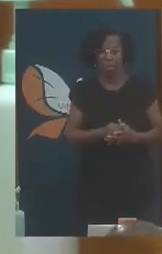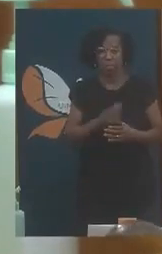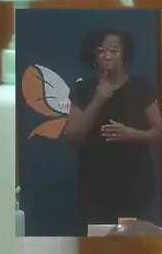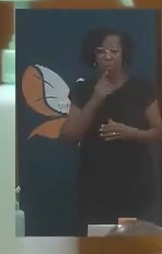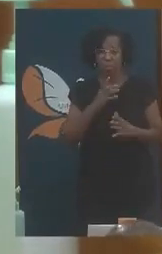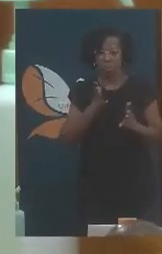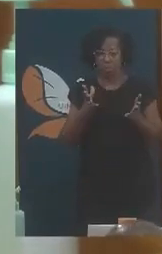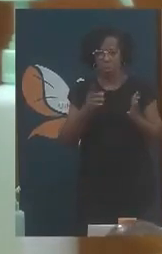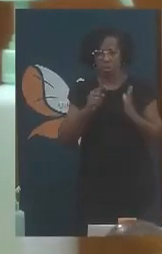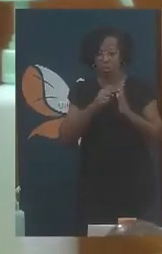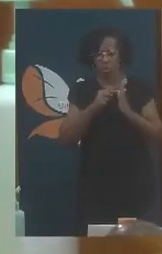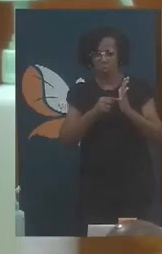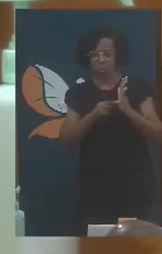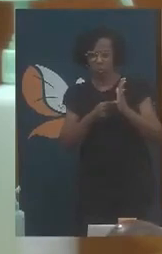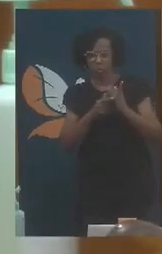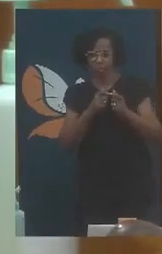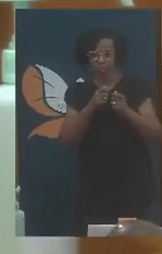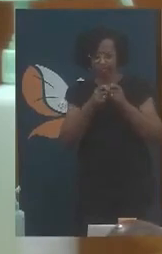au point.